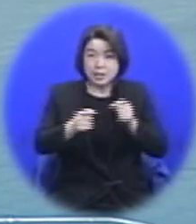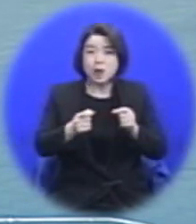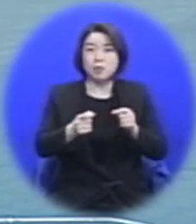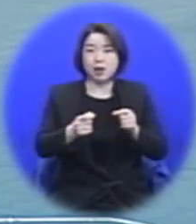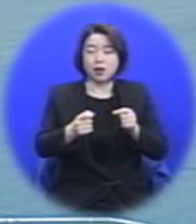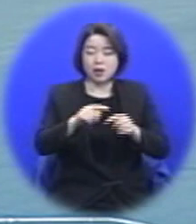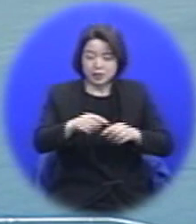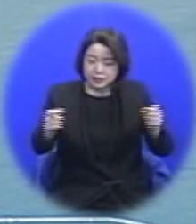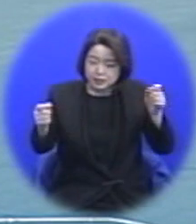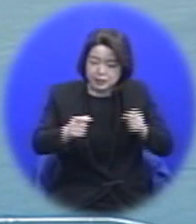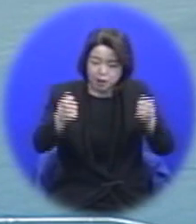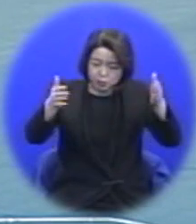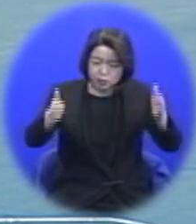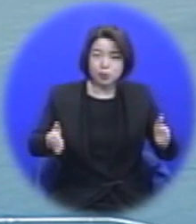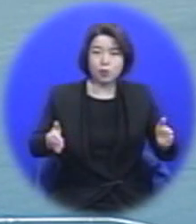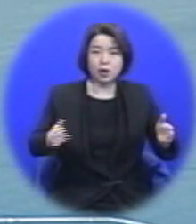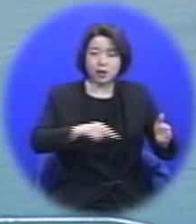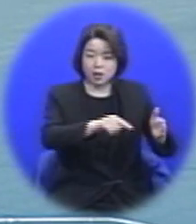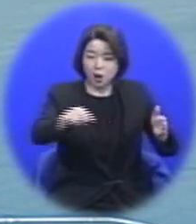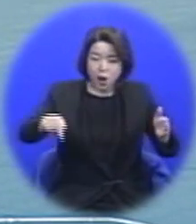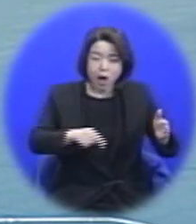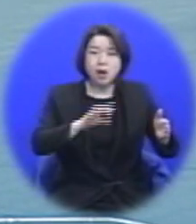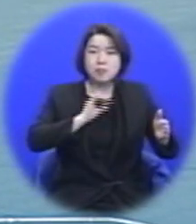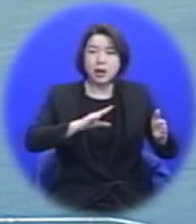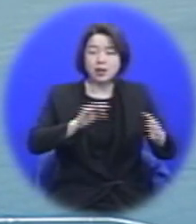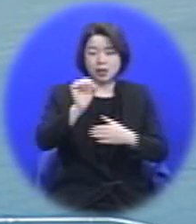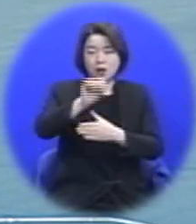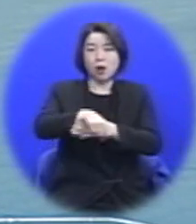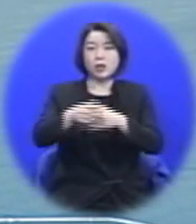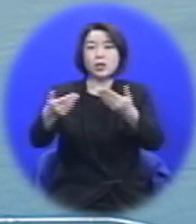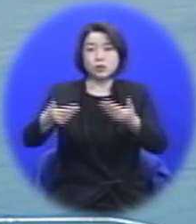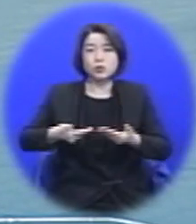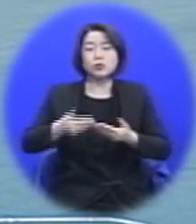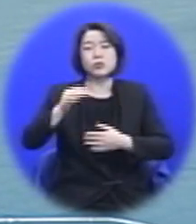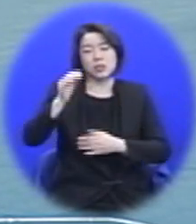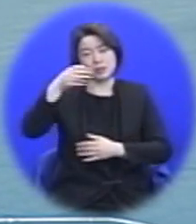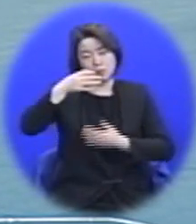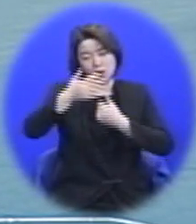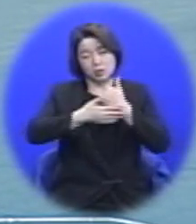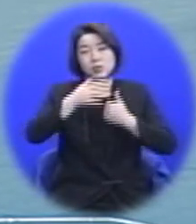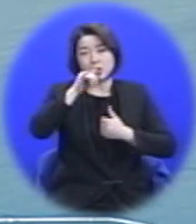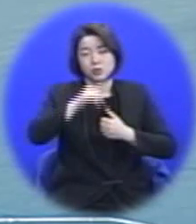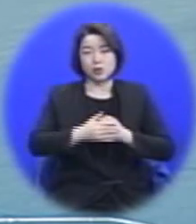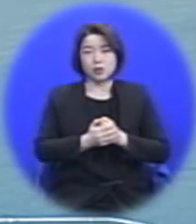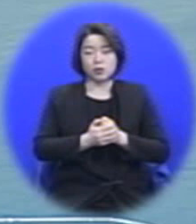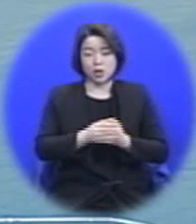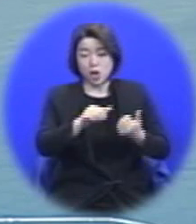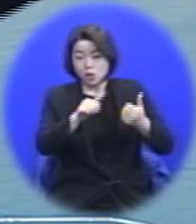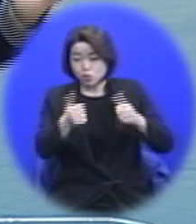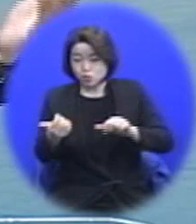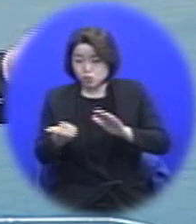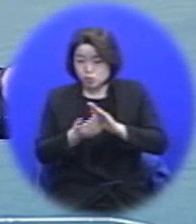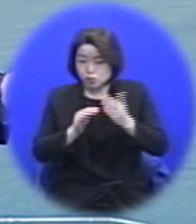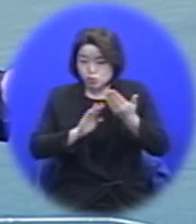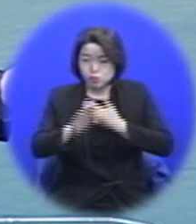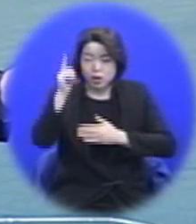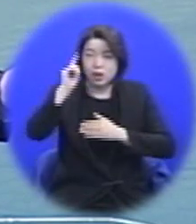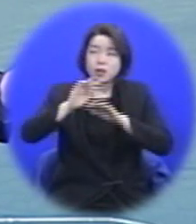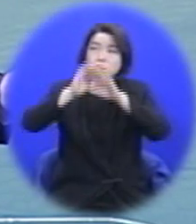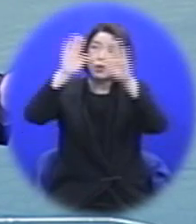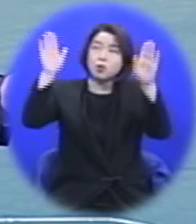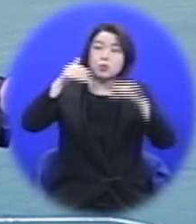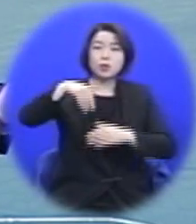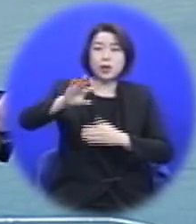그 짧은 기간 동안에만 허락되어지는 은혜입니다. 죽고 난 다음에 천국에 가면 고난이